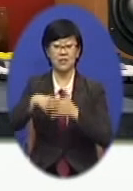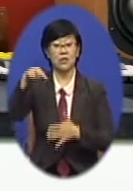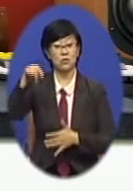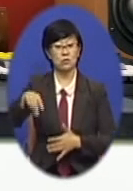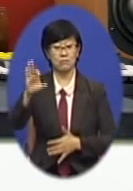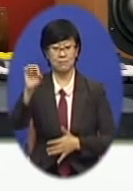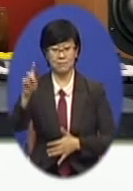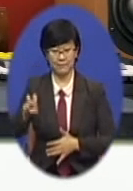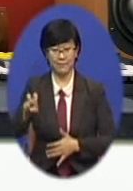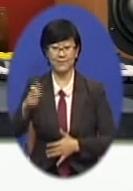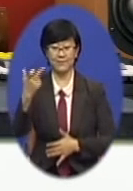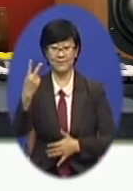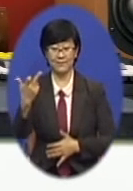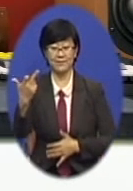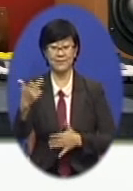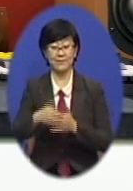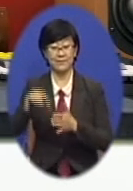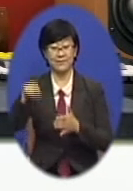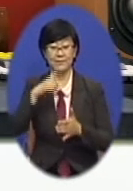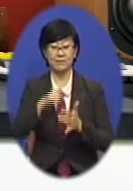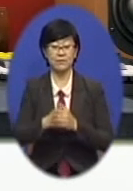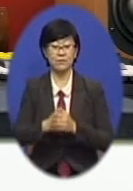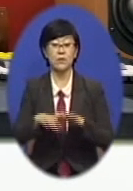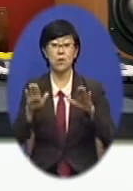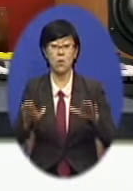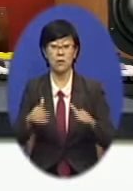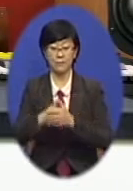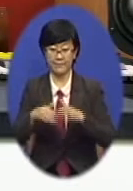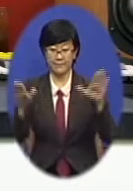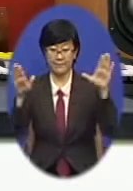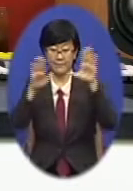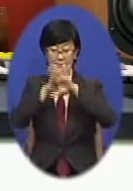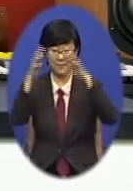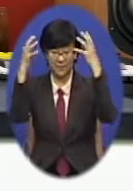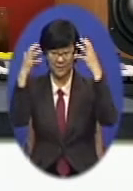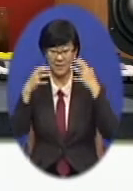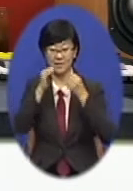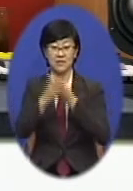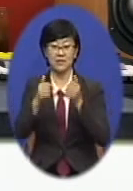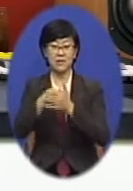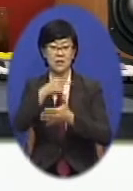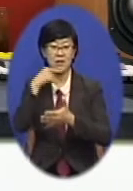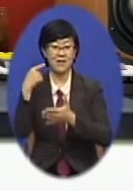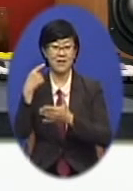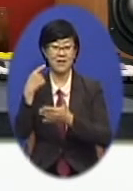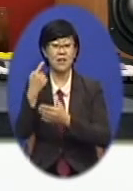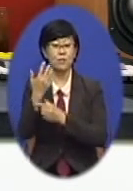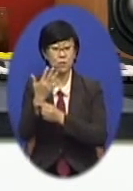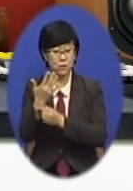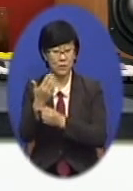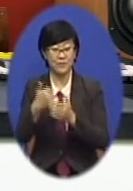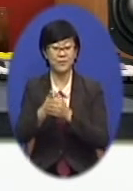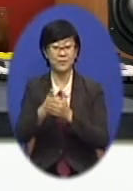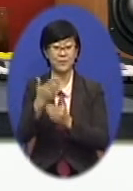같은데 이런데요. 예. 네. 근데 올해는요 날씨가 예. 이렇게 무더워서 그랬는지 단풍이 정말 예.